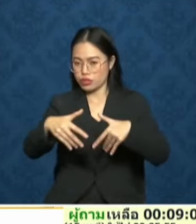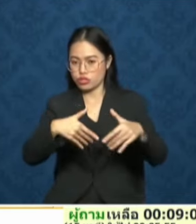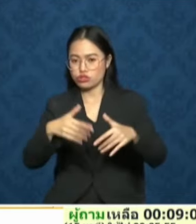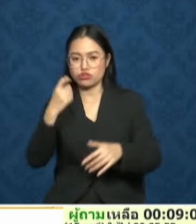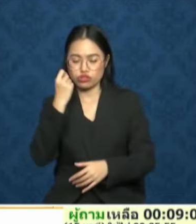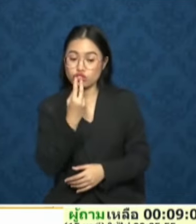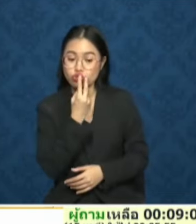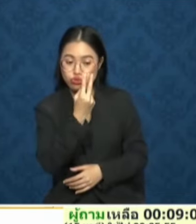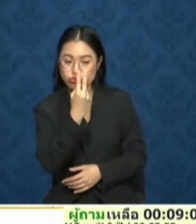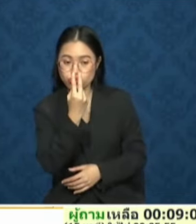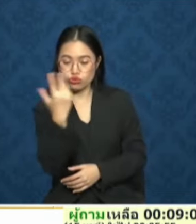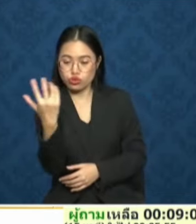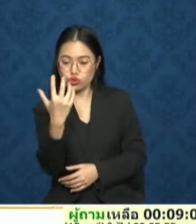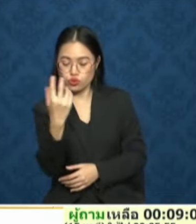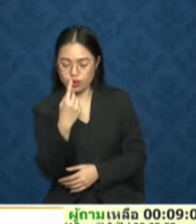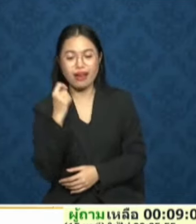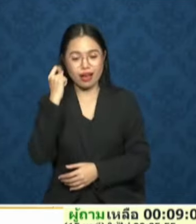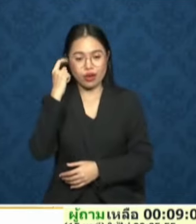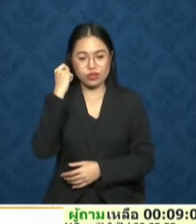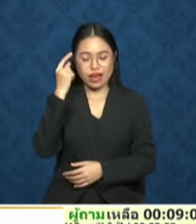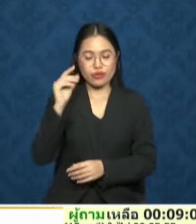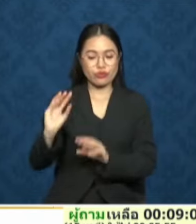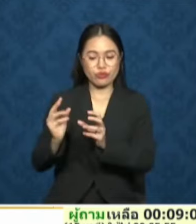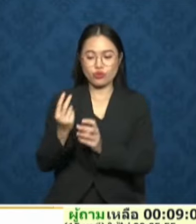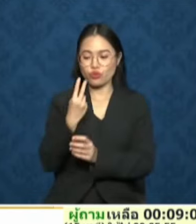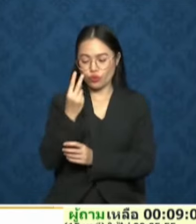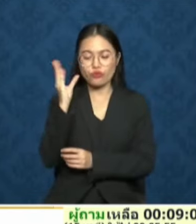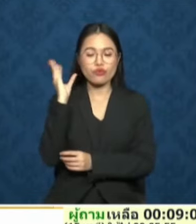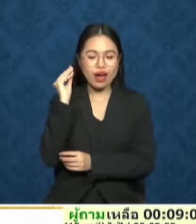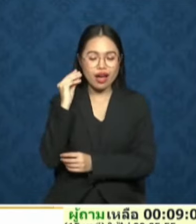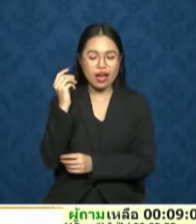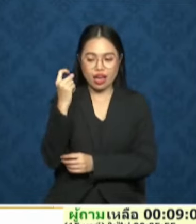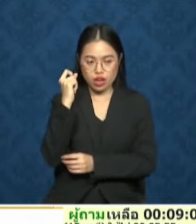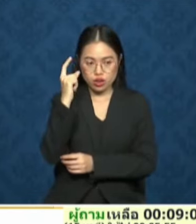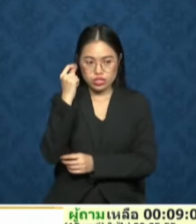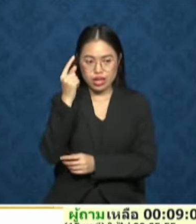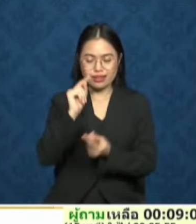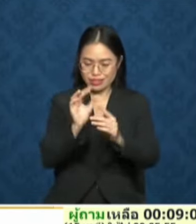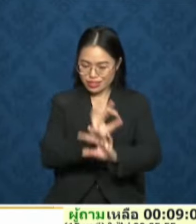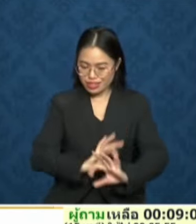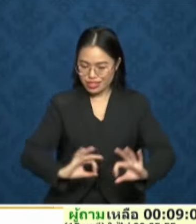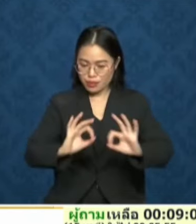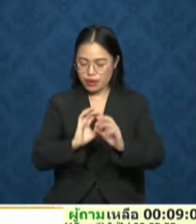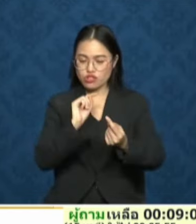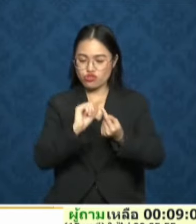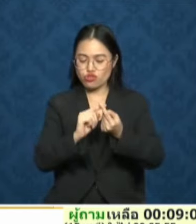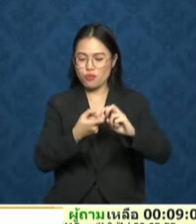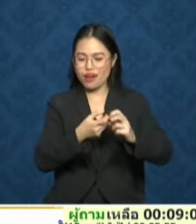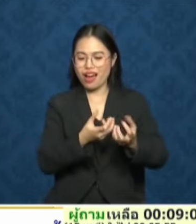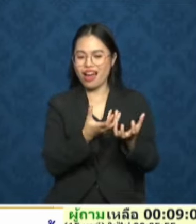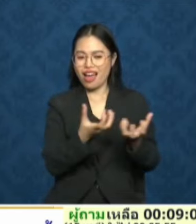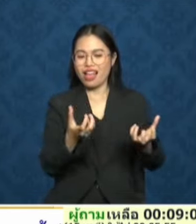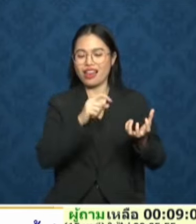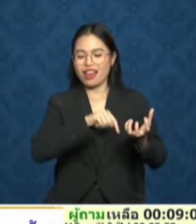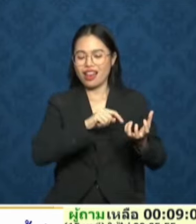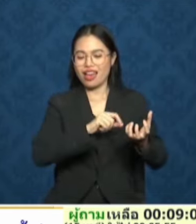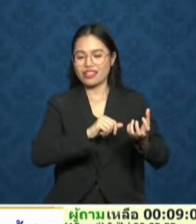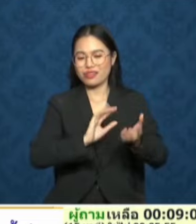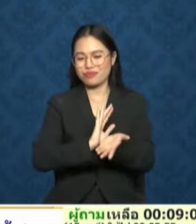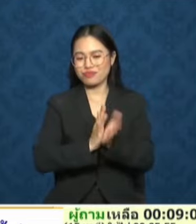ำลรบฟังอยู่เรื่องของที่มาที่ไปตลอดจงถึงsเป็ตัว